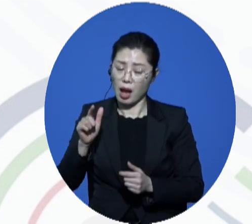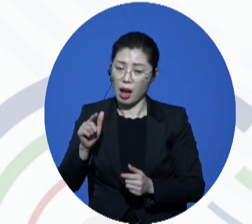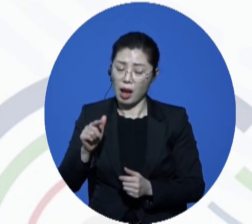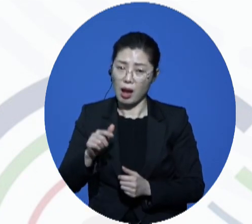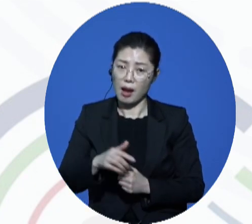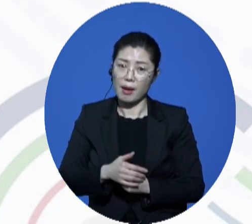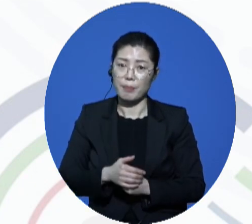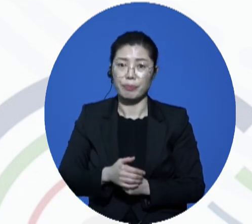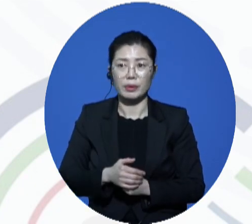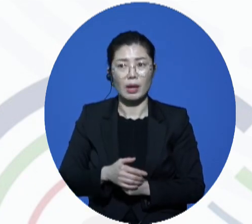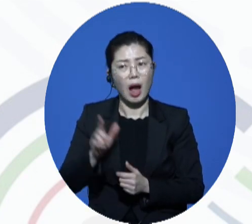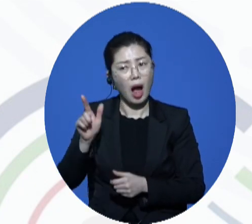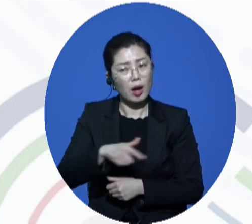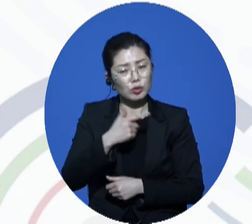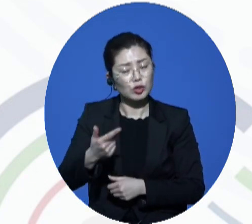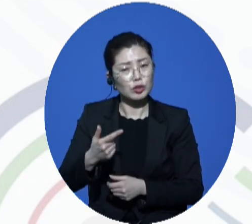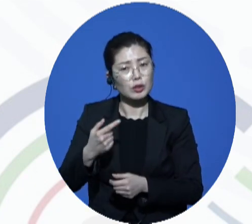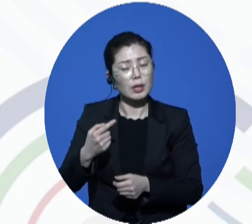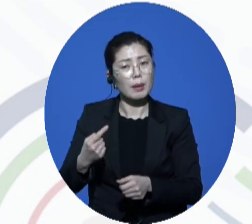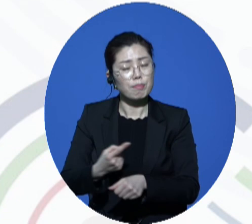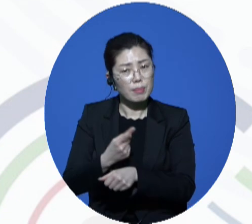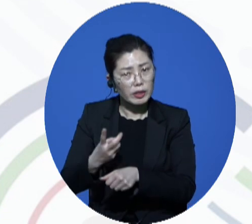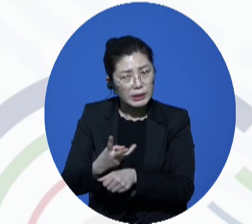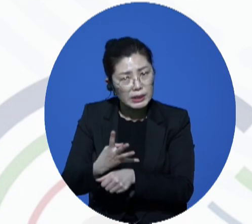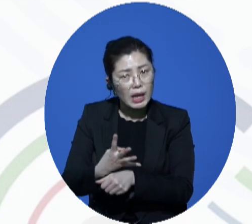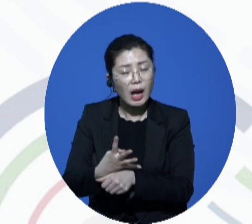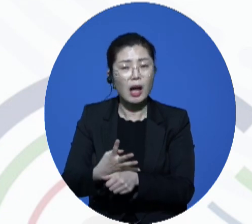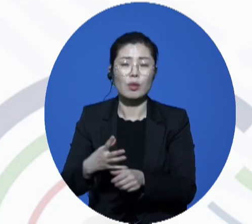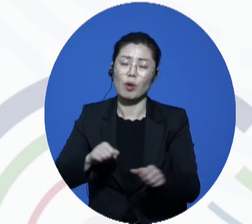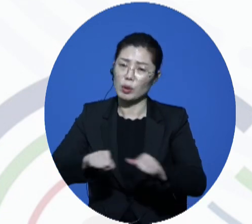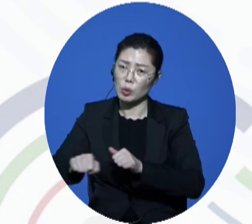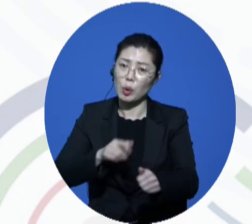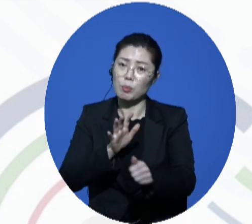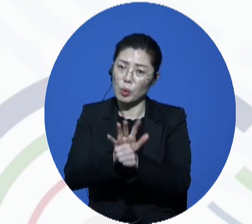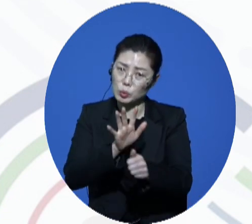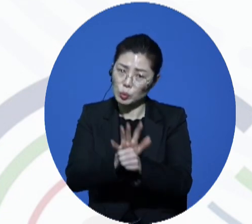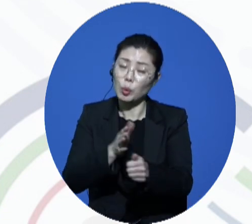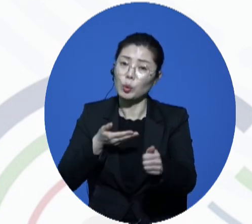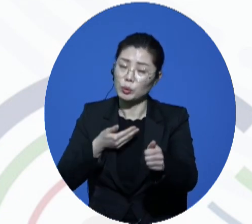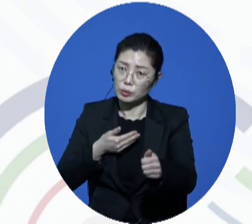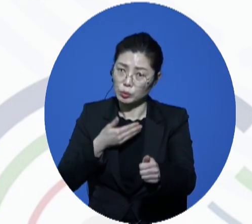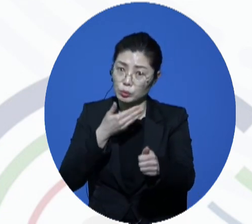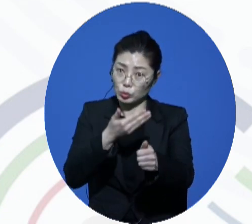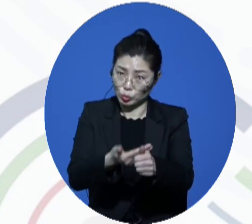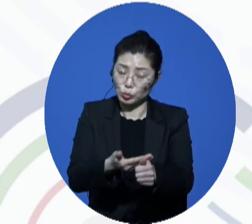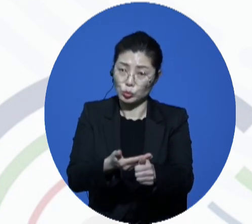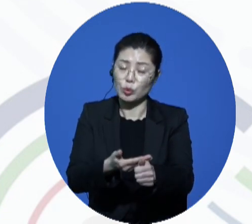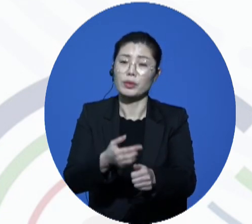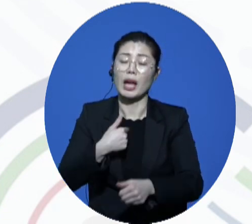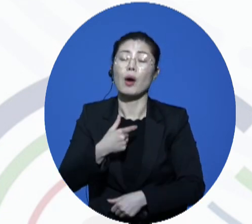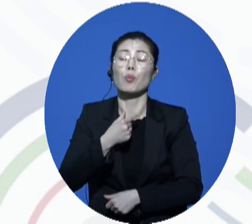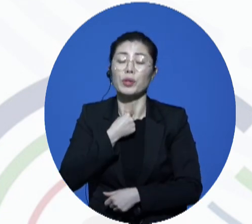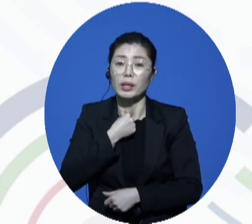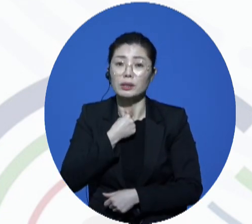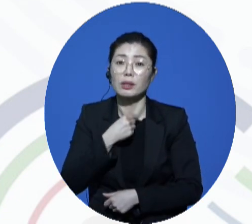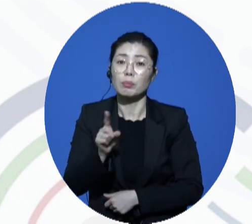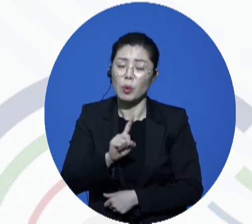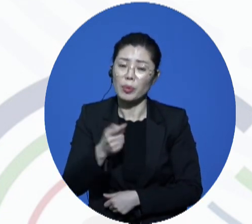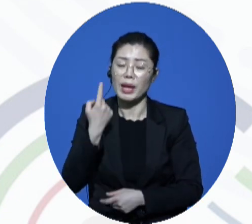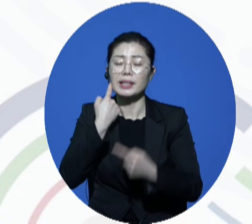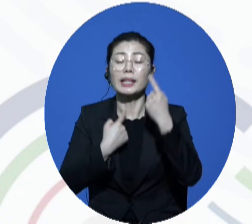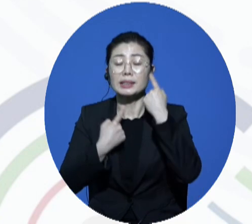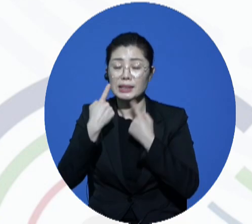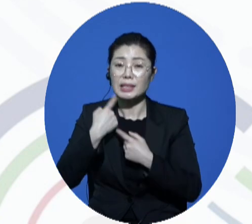몇 시간은 활동 보조를 제공하는 것, 제가 원하는 것은 제가